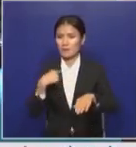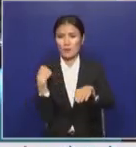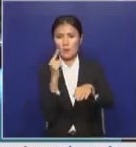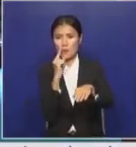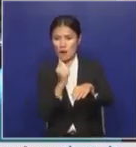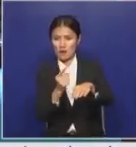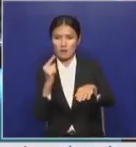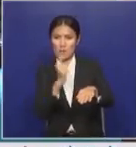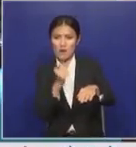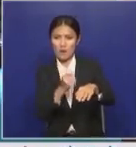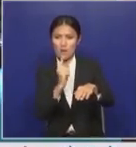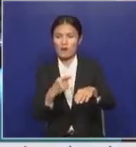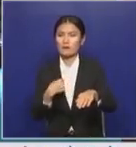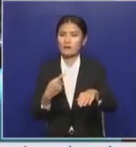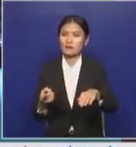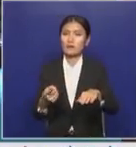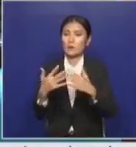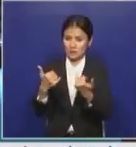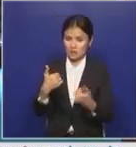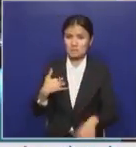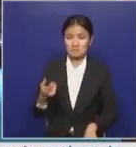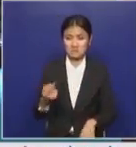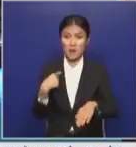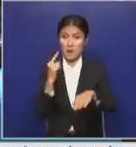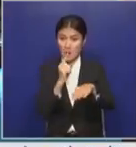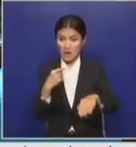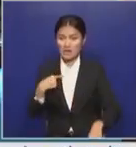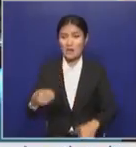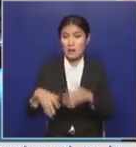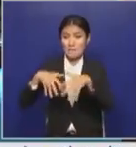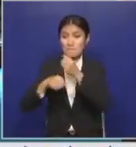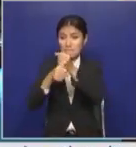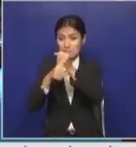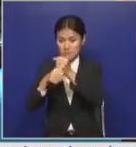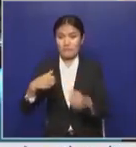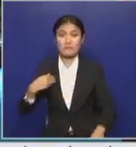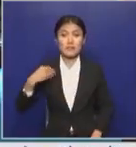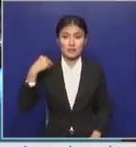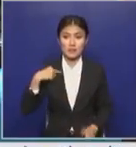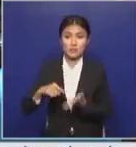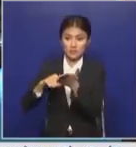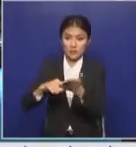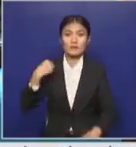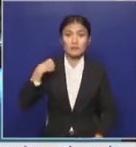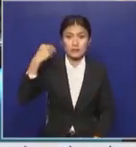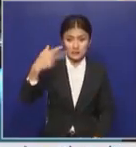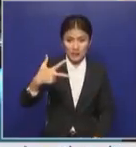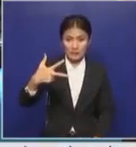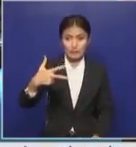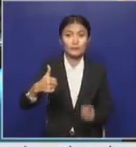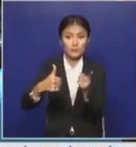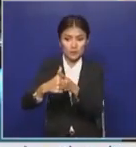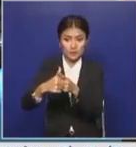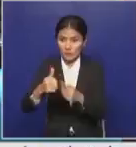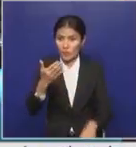โดยได้มีข้อเรียกร้อง 3ข้อครับท่านประธานในข้อที่ 1เรียกร้องให้ท่านนายกรัฐมนตรี